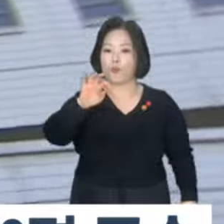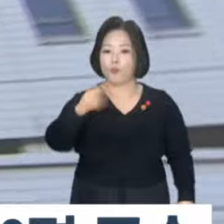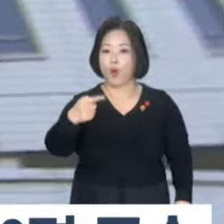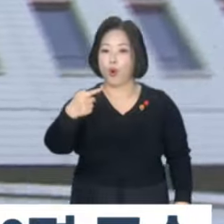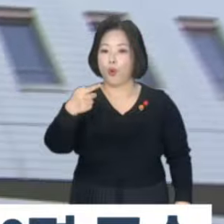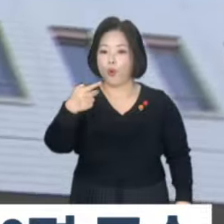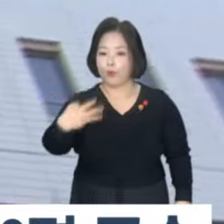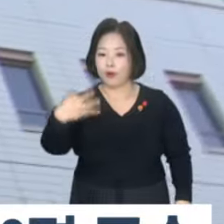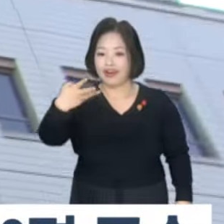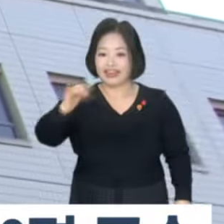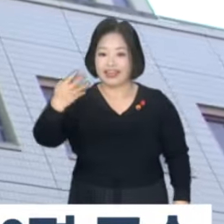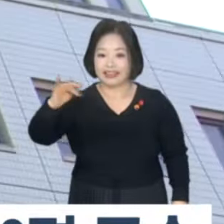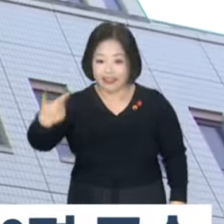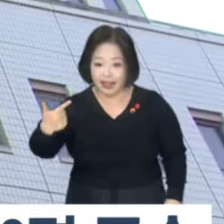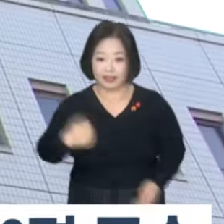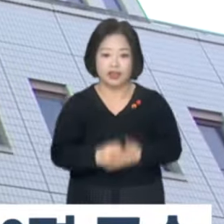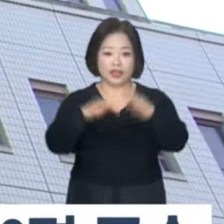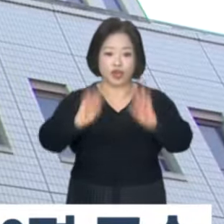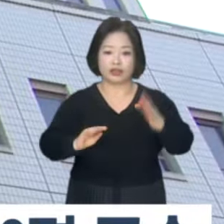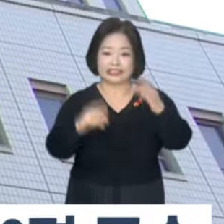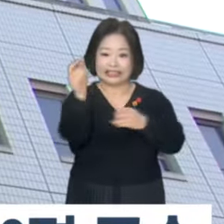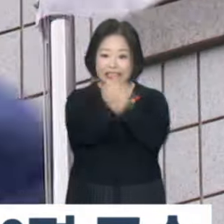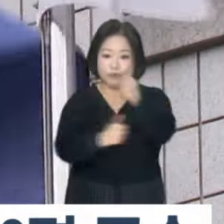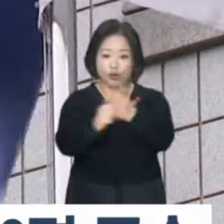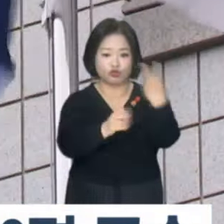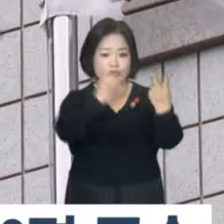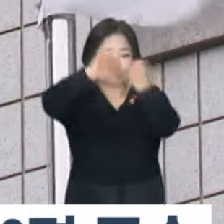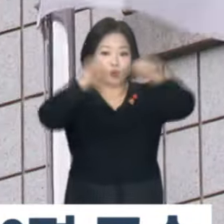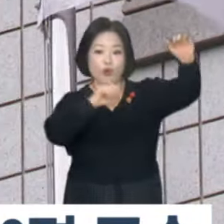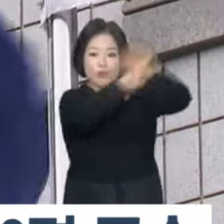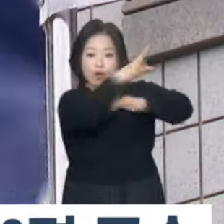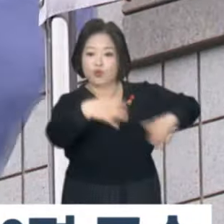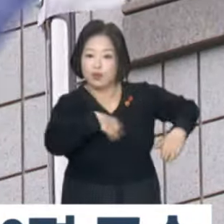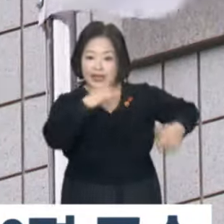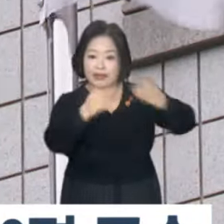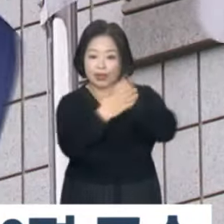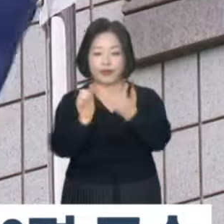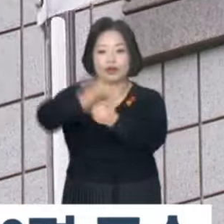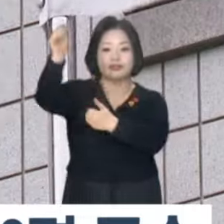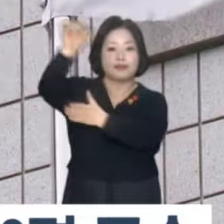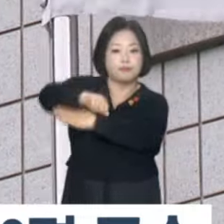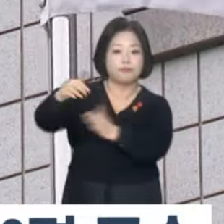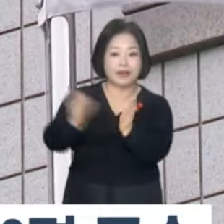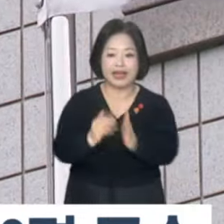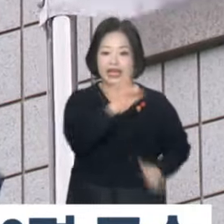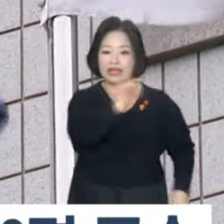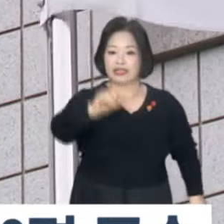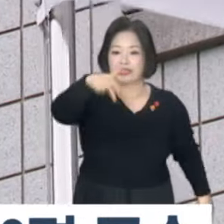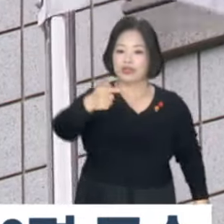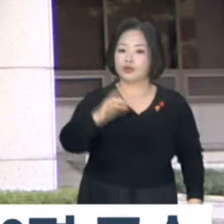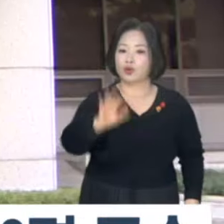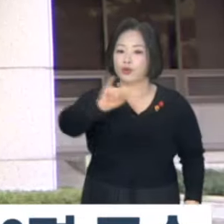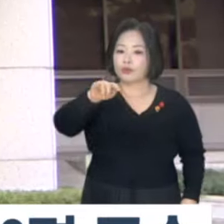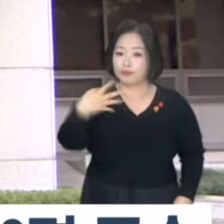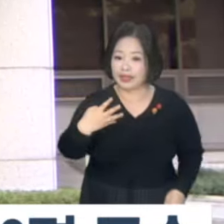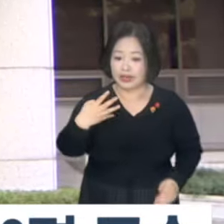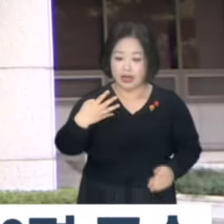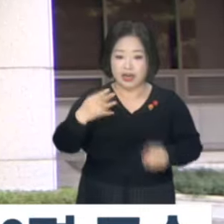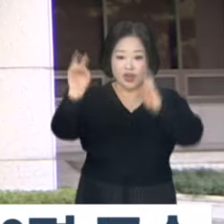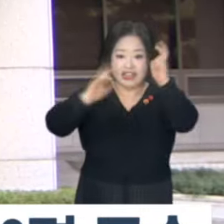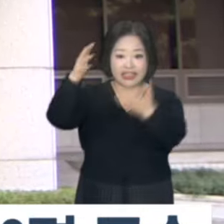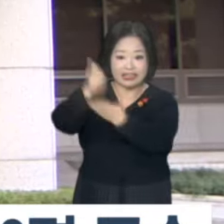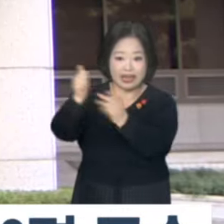h 등 두명에 대해서 도망의 염려가 있다며 구속 영장을 발부했습니다 이들은 이종필 라임 전 부사장 등과